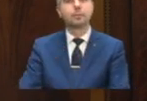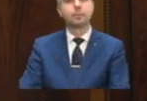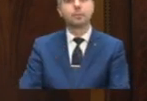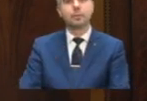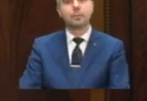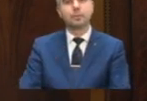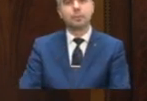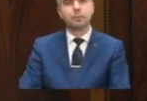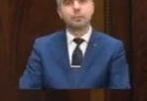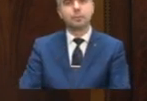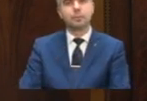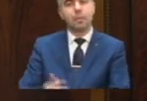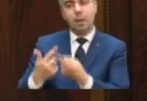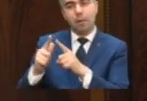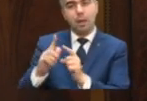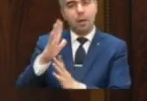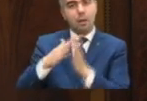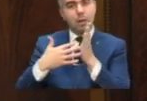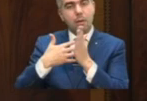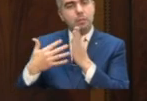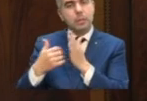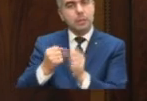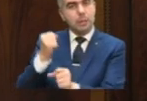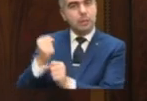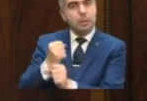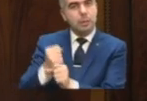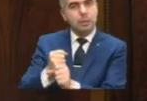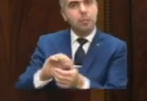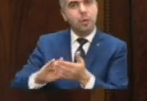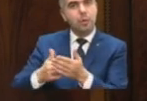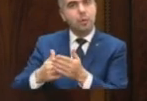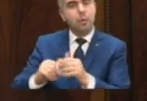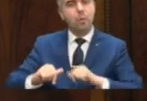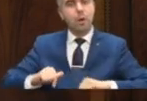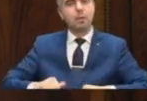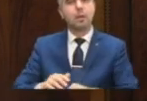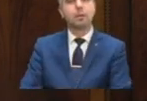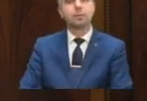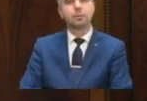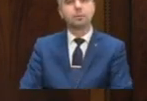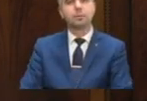من خلال العدد ديال البرامج اللي حنا كنديروهم ولا اللي كنقوموا بهم في الوزاره، ان فيما يخص